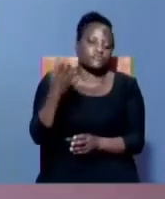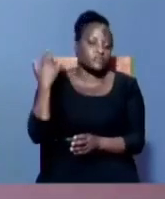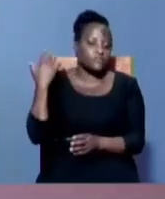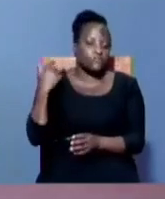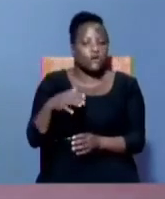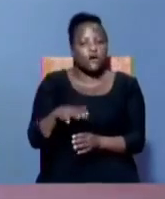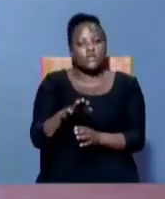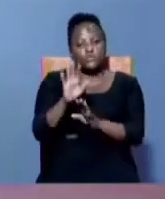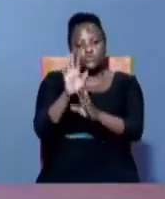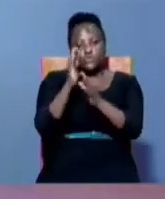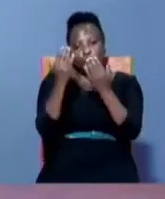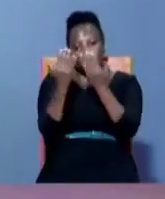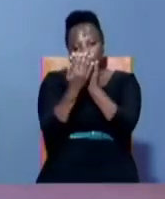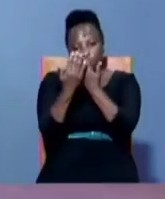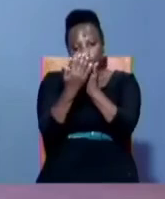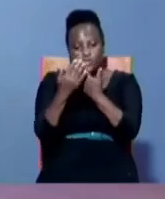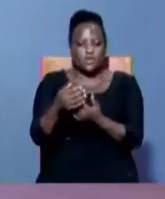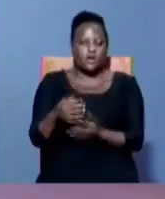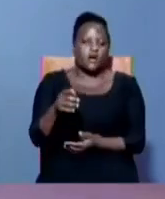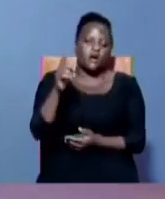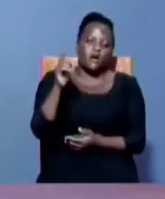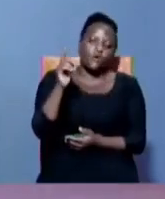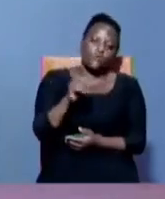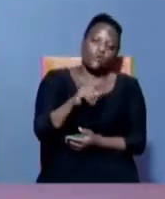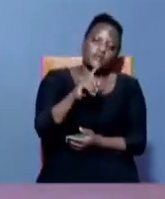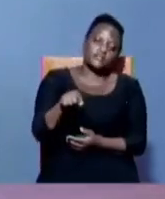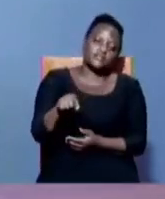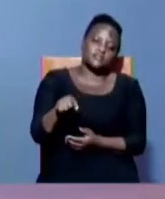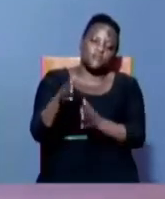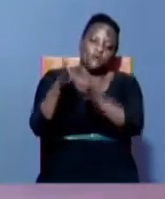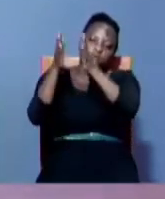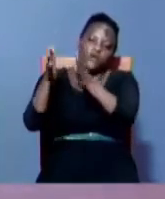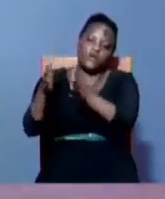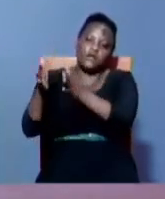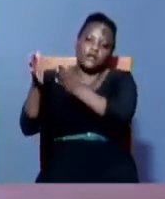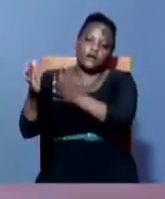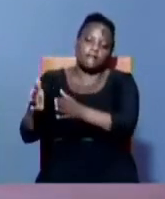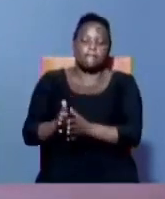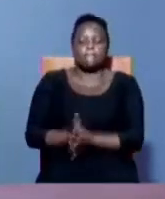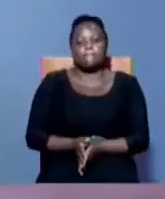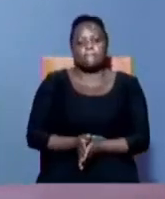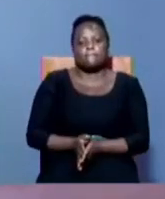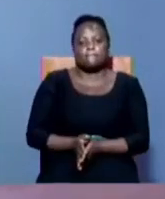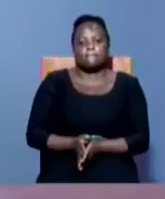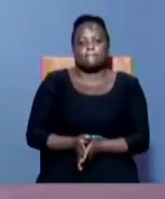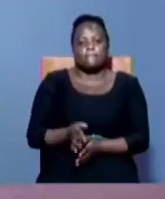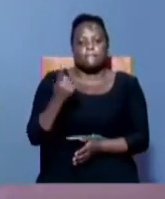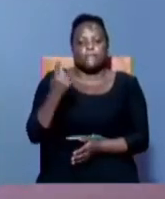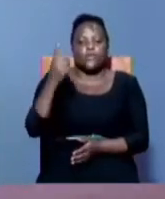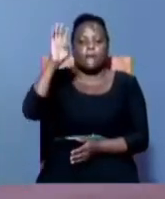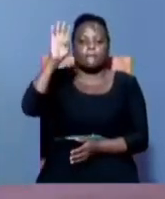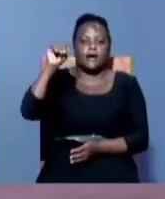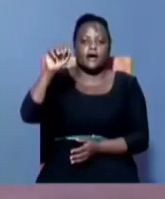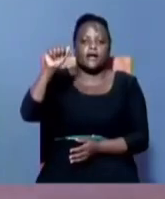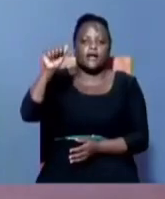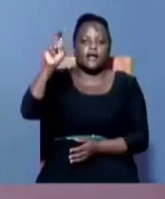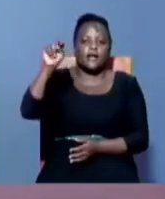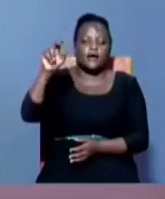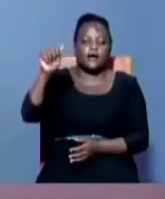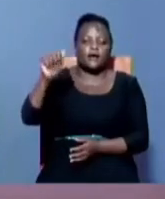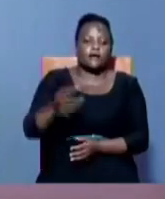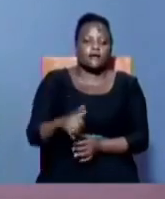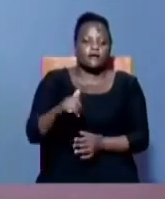kuzuia uasi wa mwanadamu. Moja, ile mana. Wana Israeli waliasi chakula